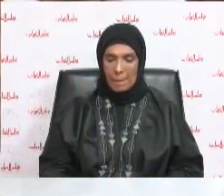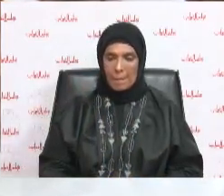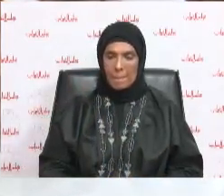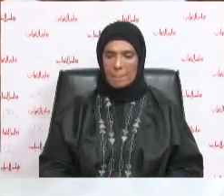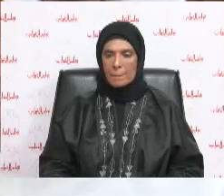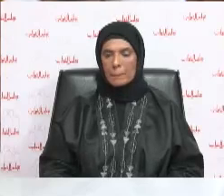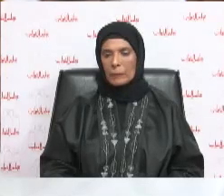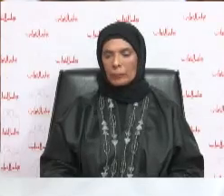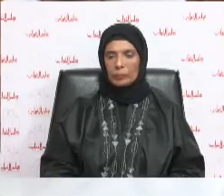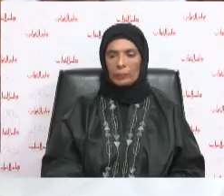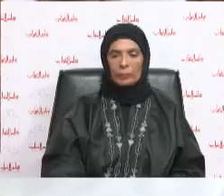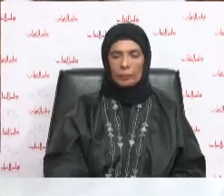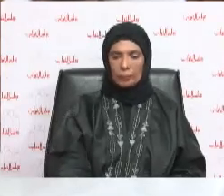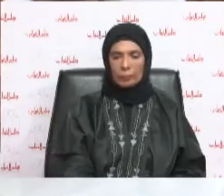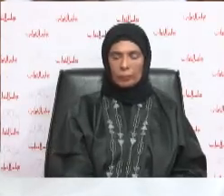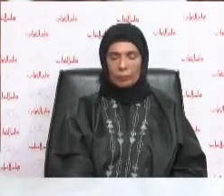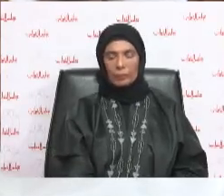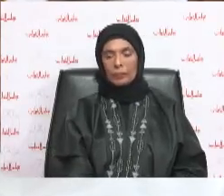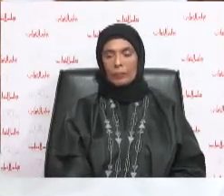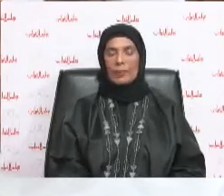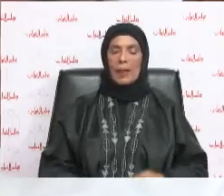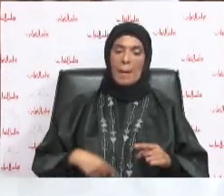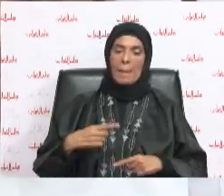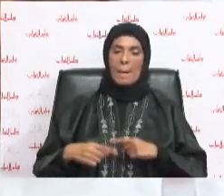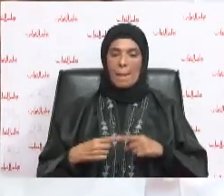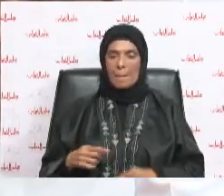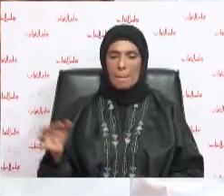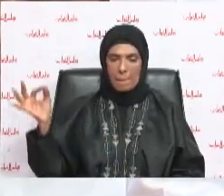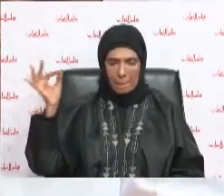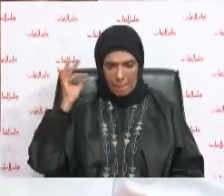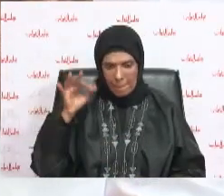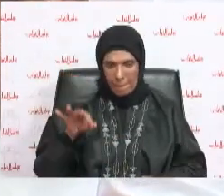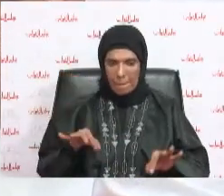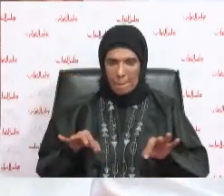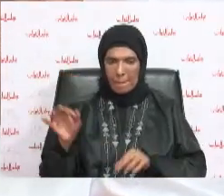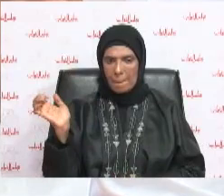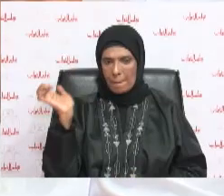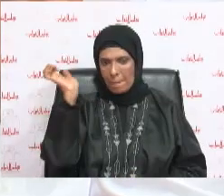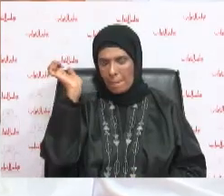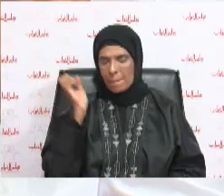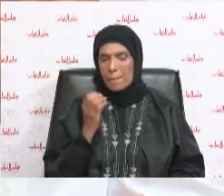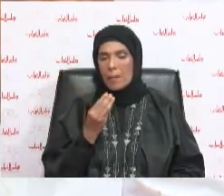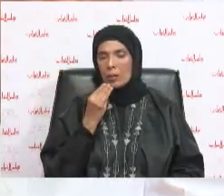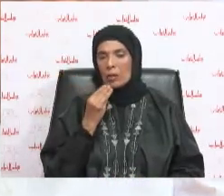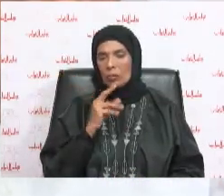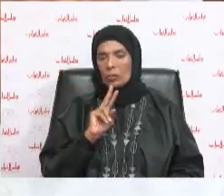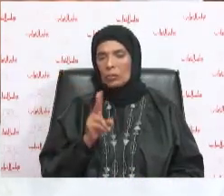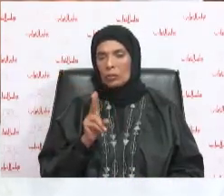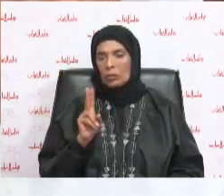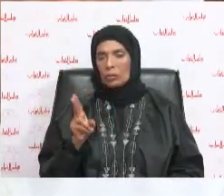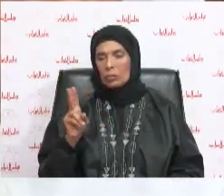أصحاب السعادة، ما زلنا نسمع عن استراتيجية الأمن الغذائي في كل